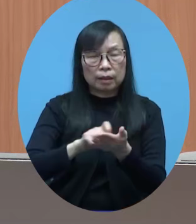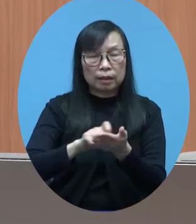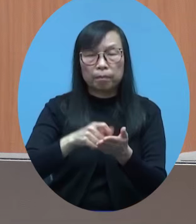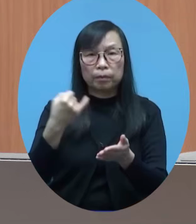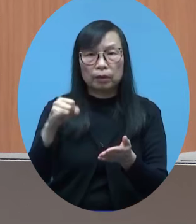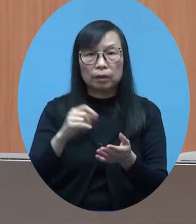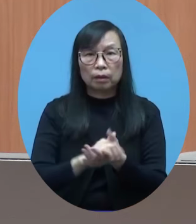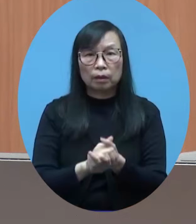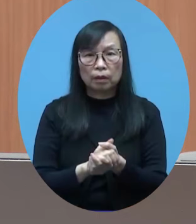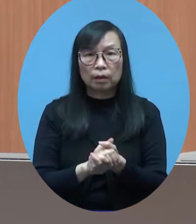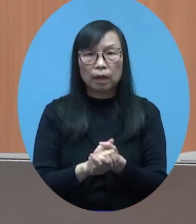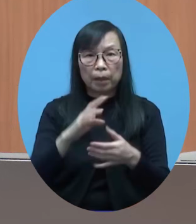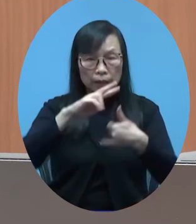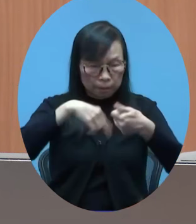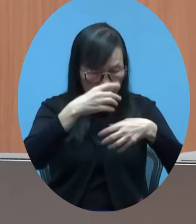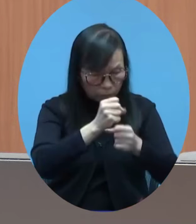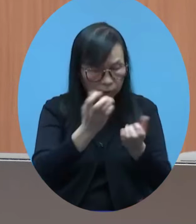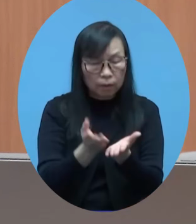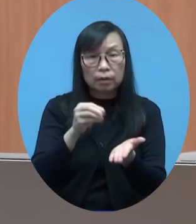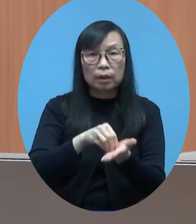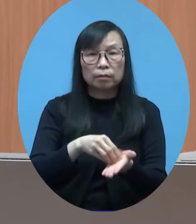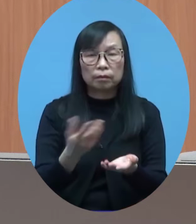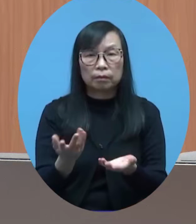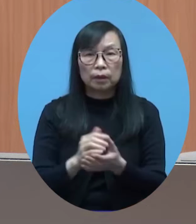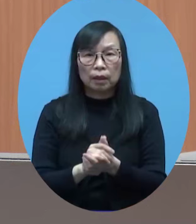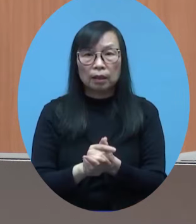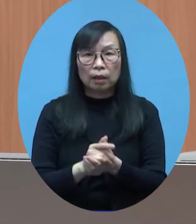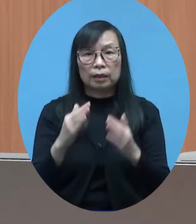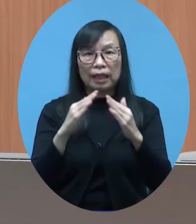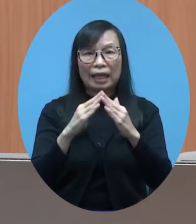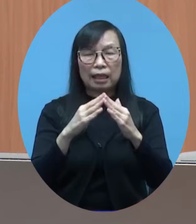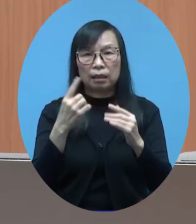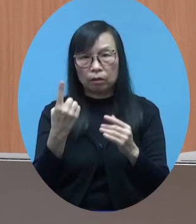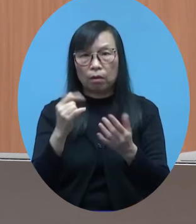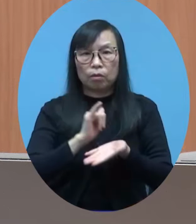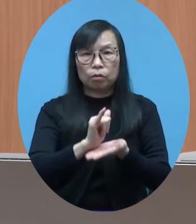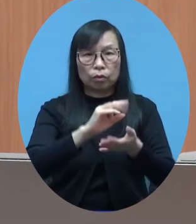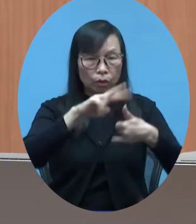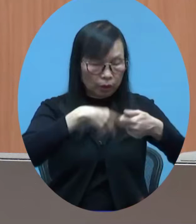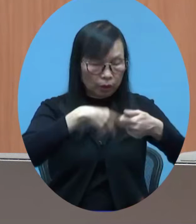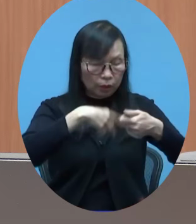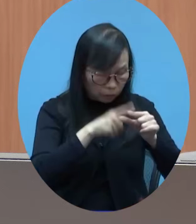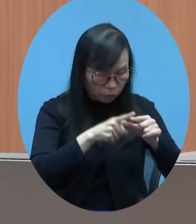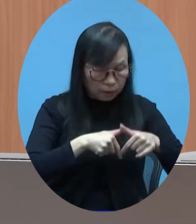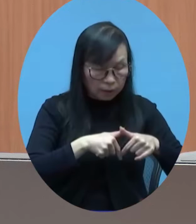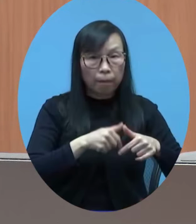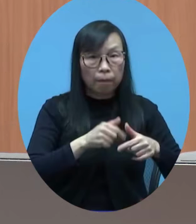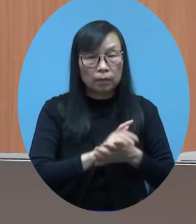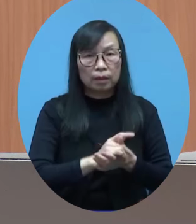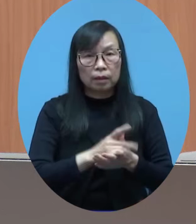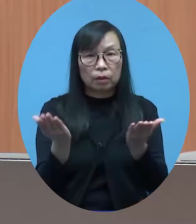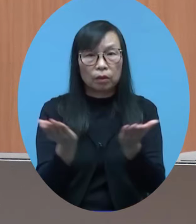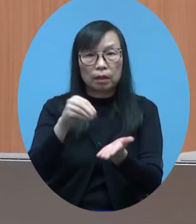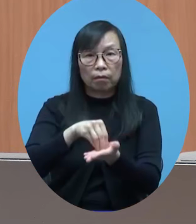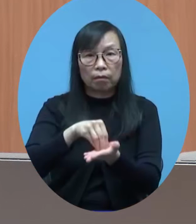究竟佢係咪喺檢疫中心確診嘅，即係好多都係一個家庭，有時就會送咗去檢疫中心，就係、是、就先確診咁